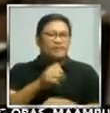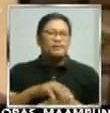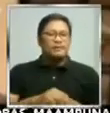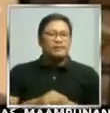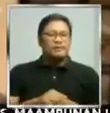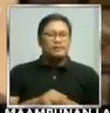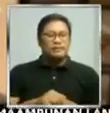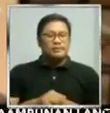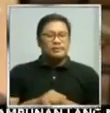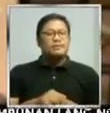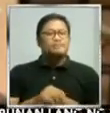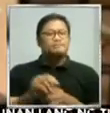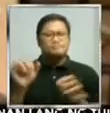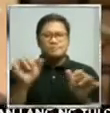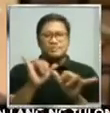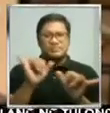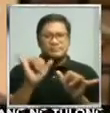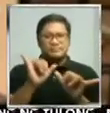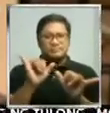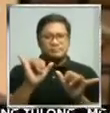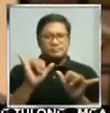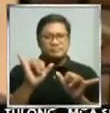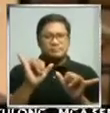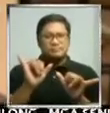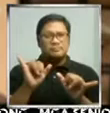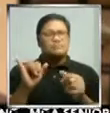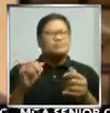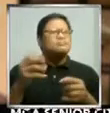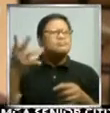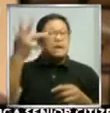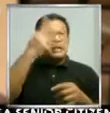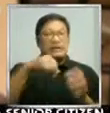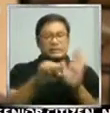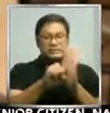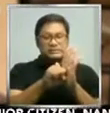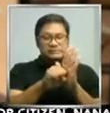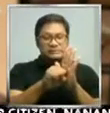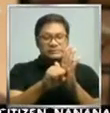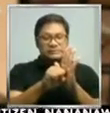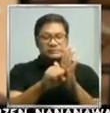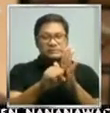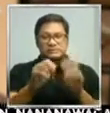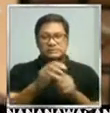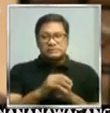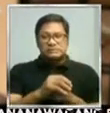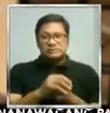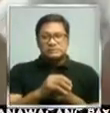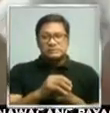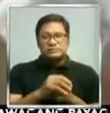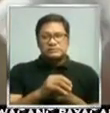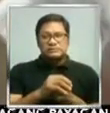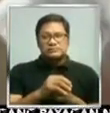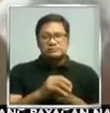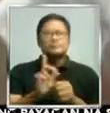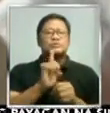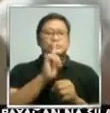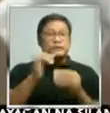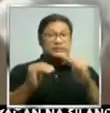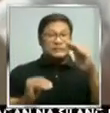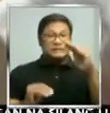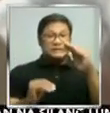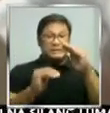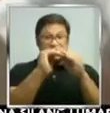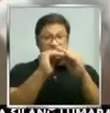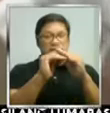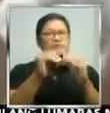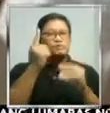ito po ay isang magandang senyales na yung pinaka-peak ng